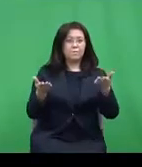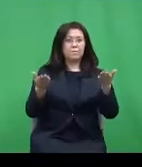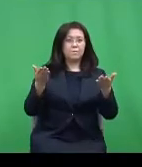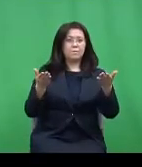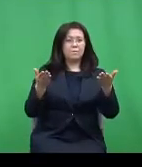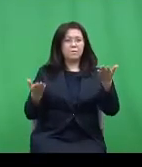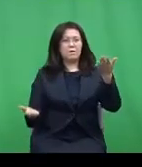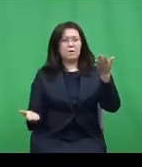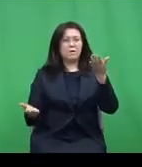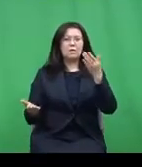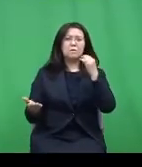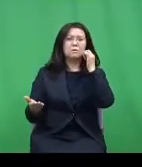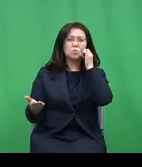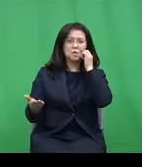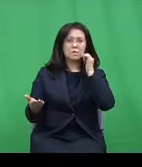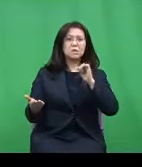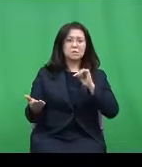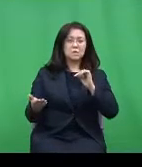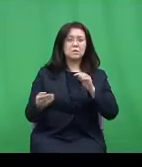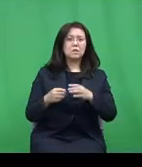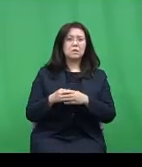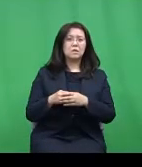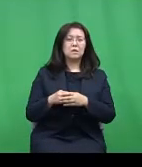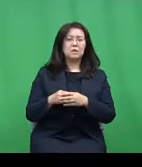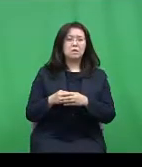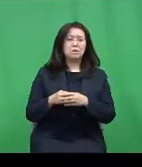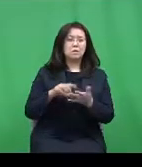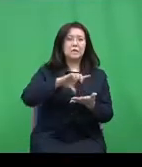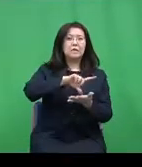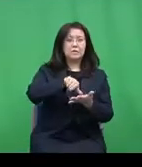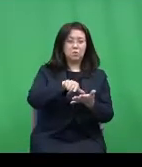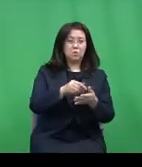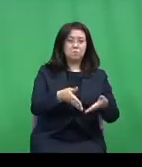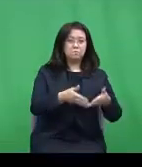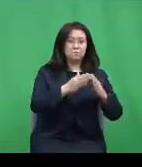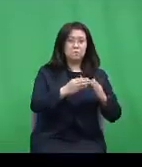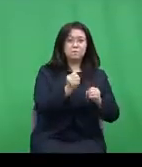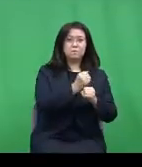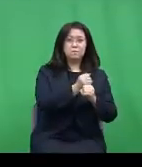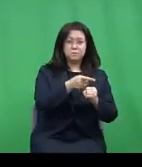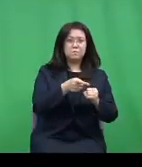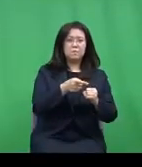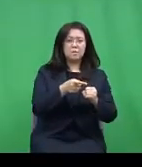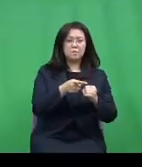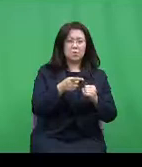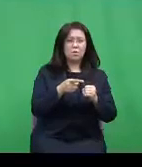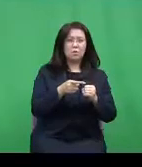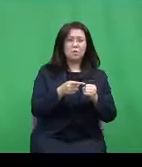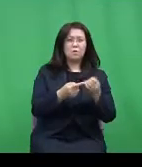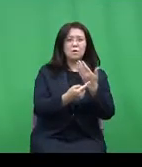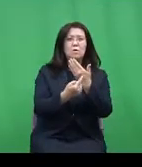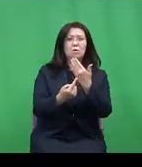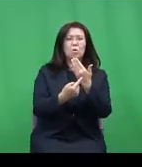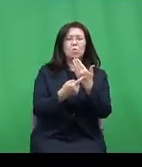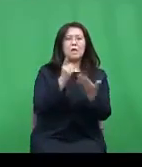まあ、均衡の取れた発展も難しいですし、それから地方創生といっても絵に描い